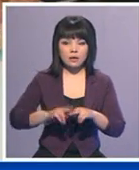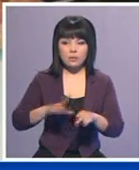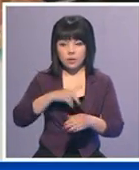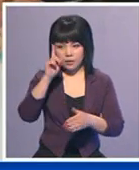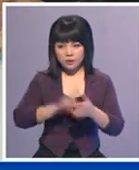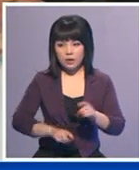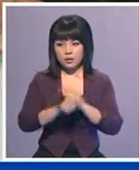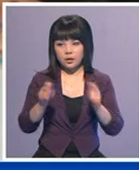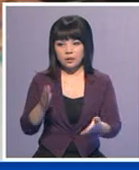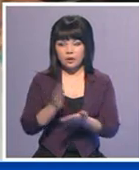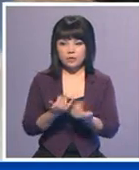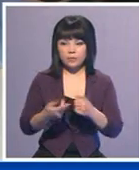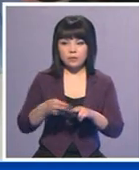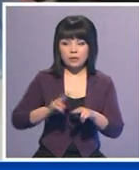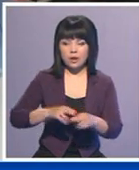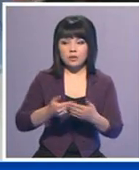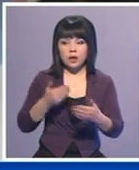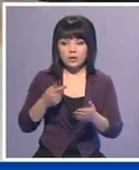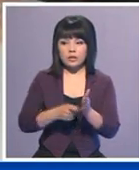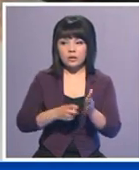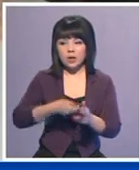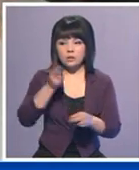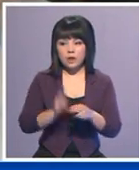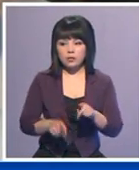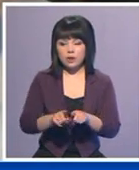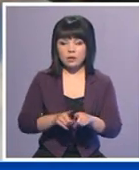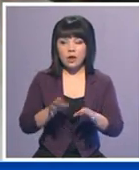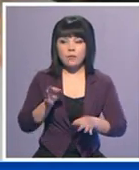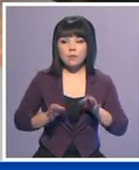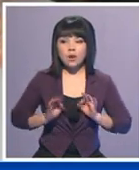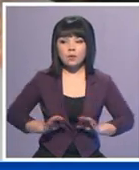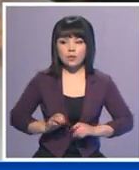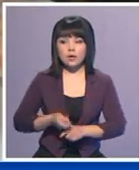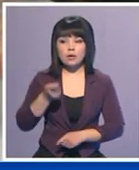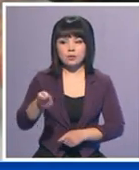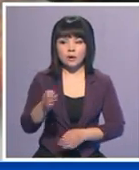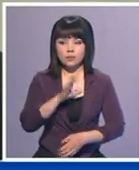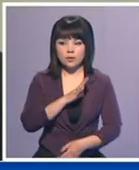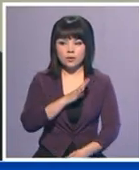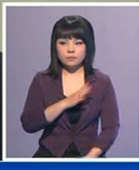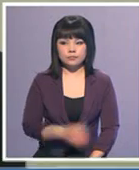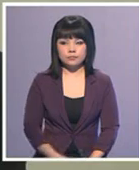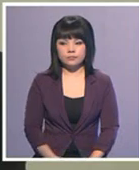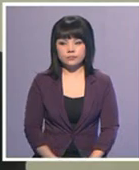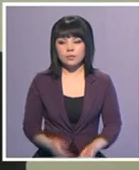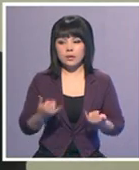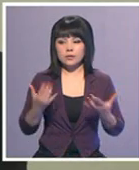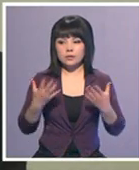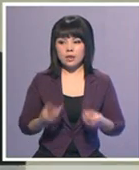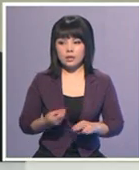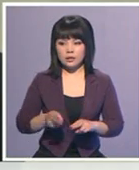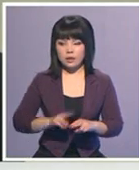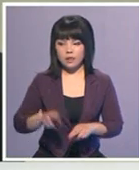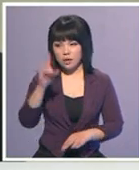толық мойындады. Осы оқиға бойынша алдын ала тергеу аяқталып, іс прокуратураға жөнелтілді. Қазіргі таңда оған қатысты